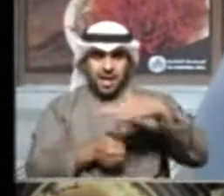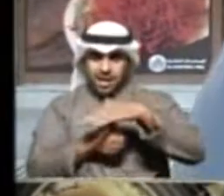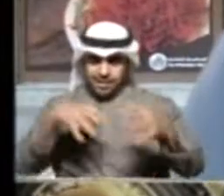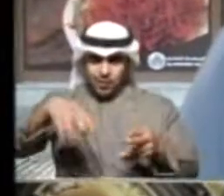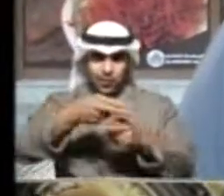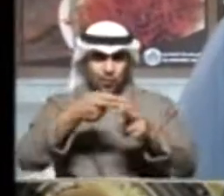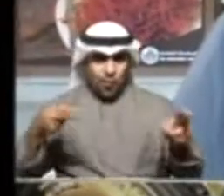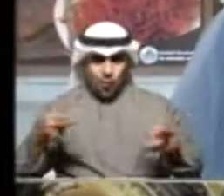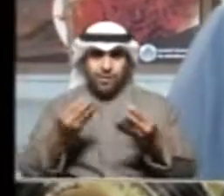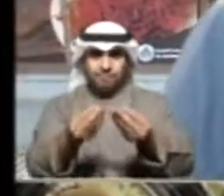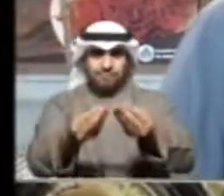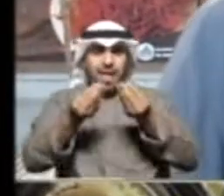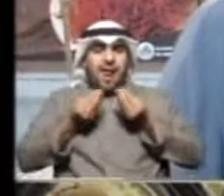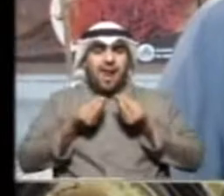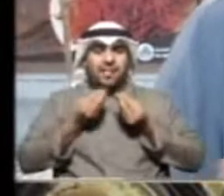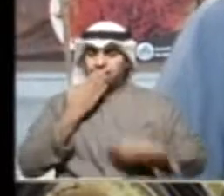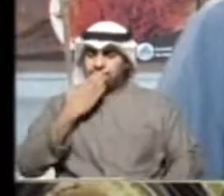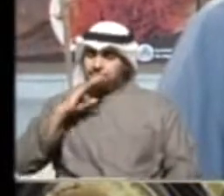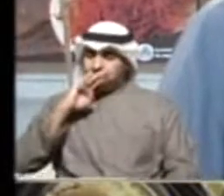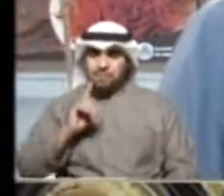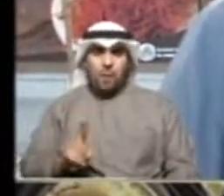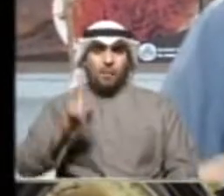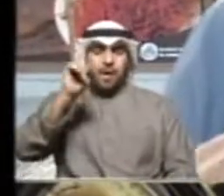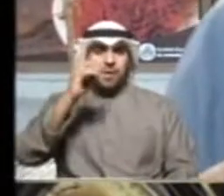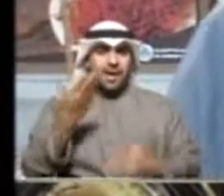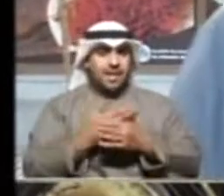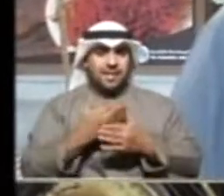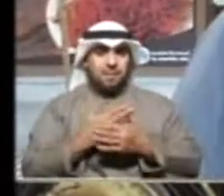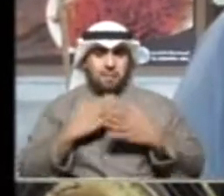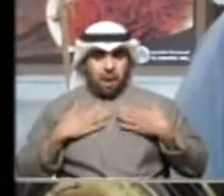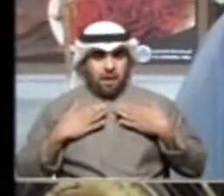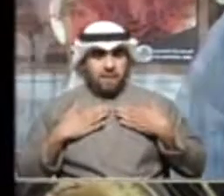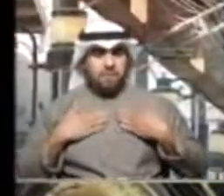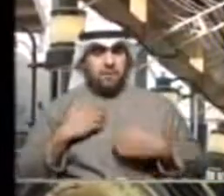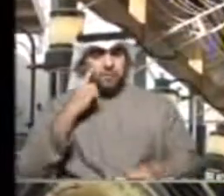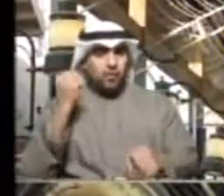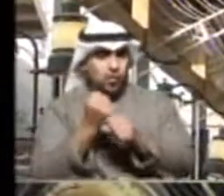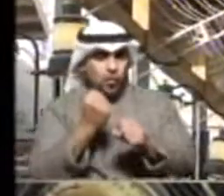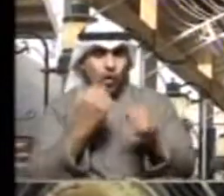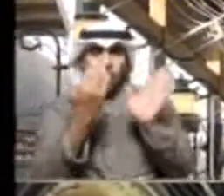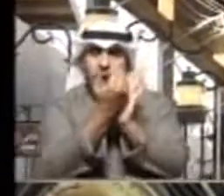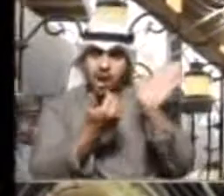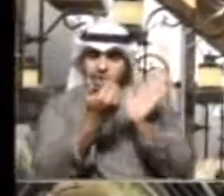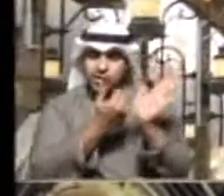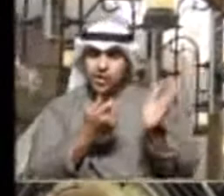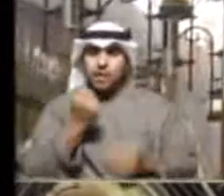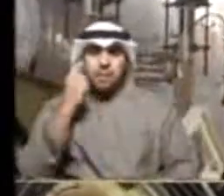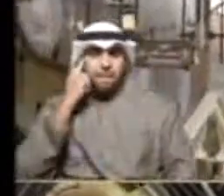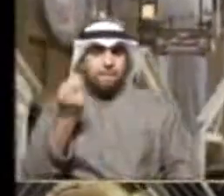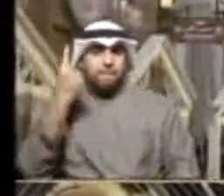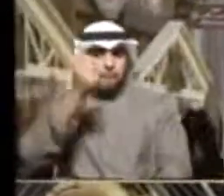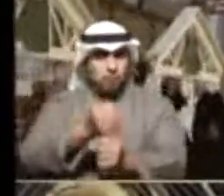الفرصة اللي صراحة قدرنا نبين مواهبنا ونبين شغلنا. هذا المشروع الشبابي